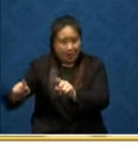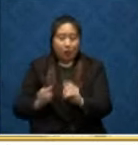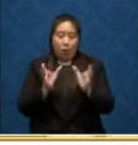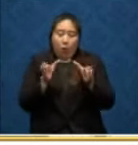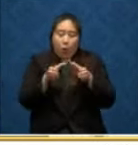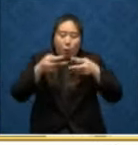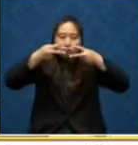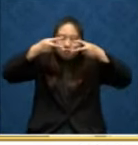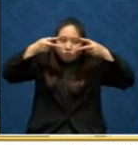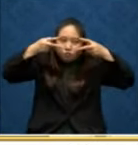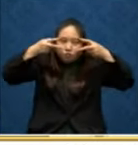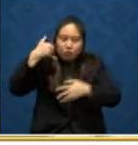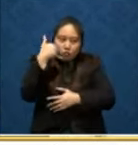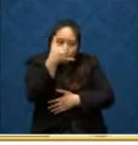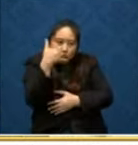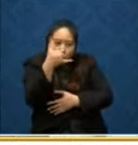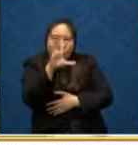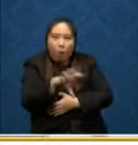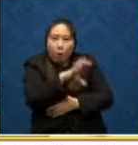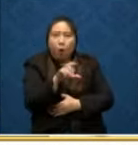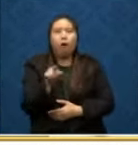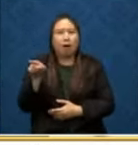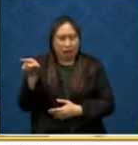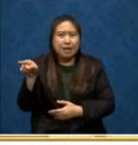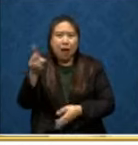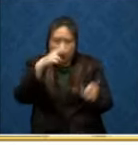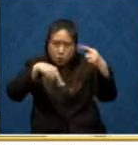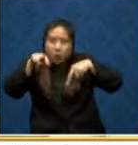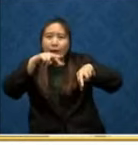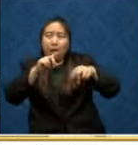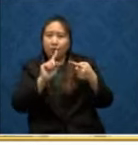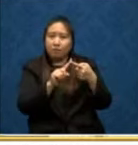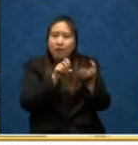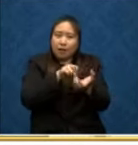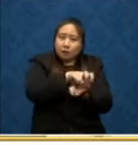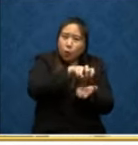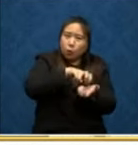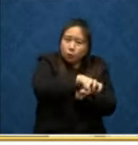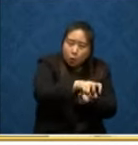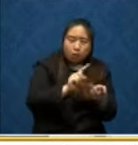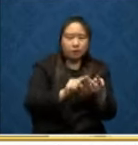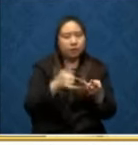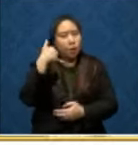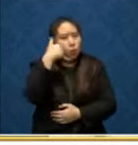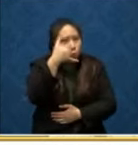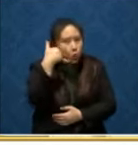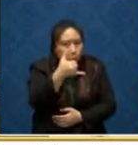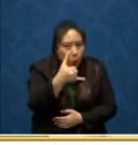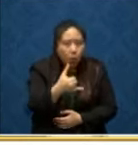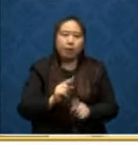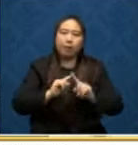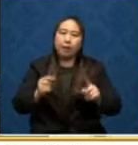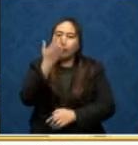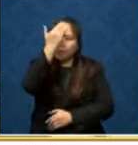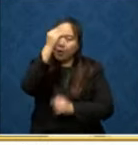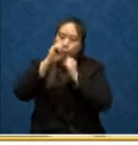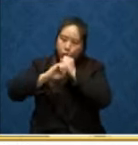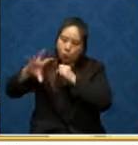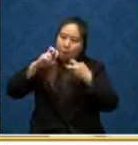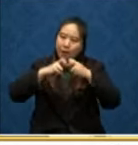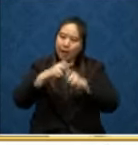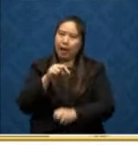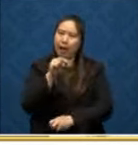ในการเข้าหาเหยื่อไม่ว่าจะเป็น SMSหรือโทรศัพท์แต่ทำไมกสทชจึงป้องกันปัญหานี้ไม่